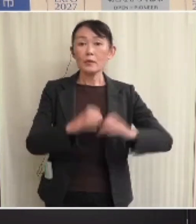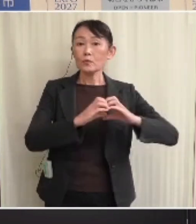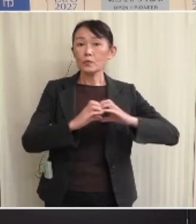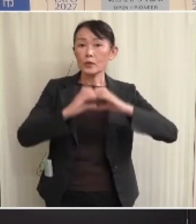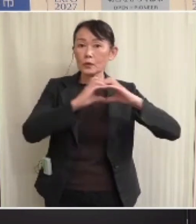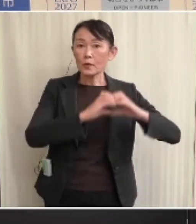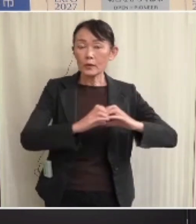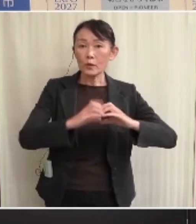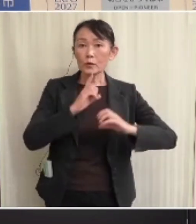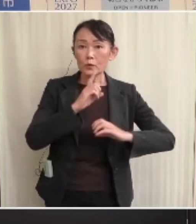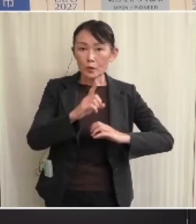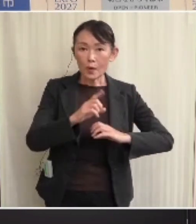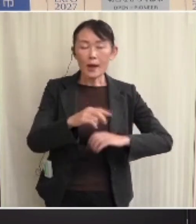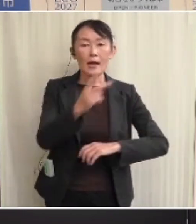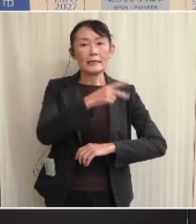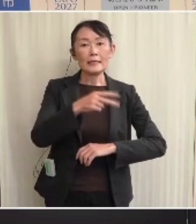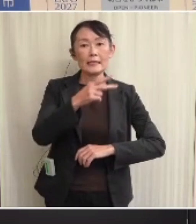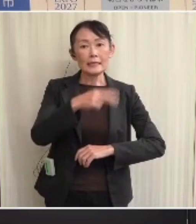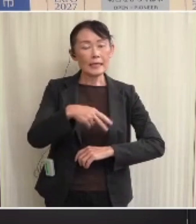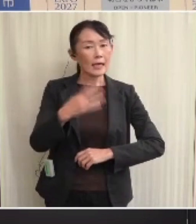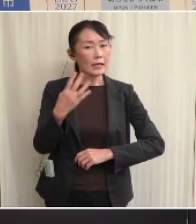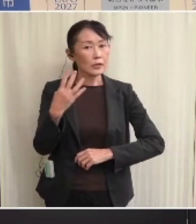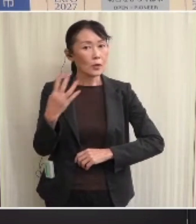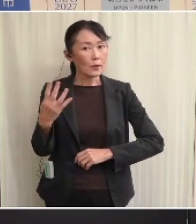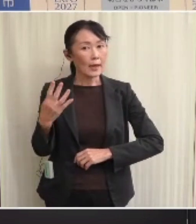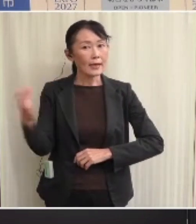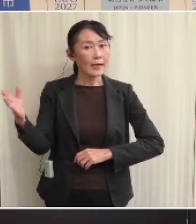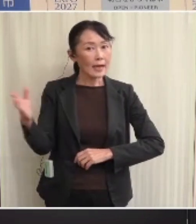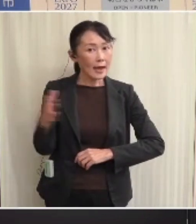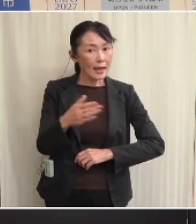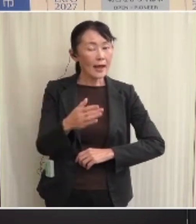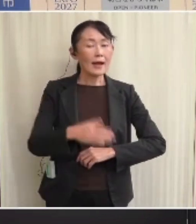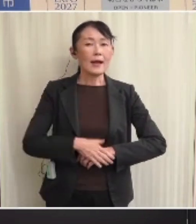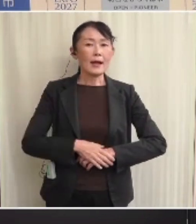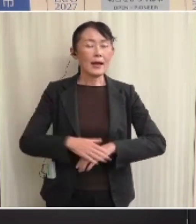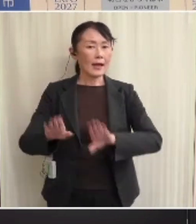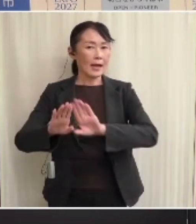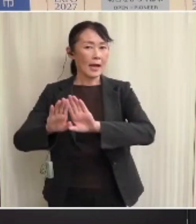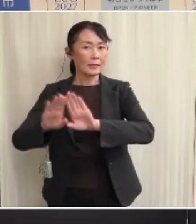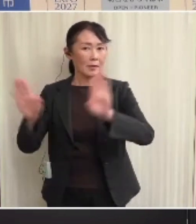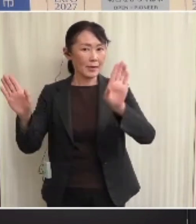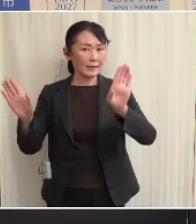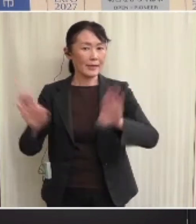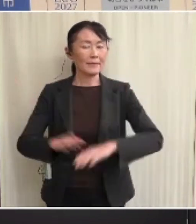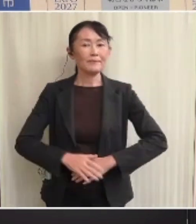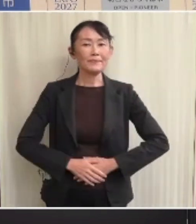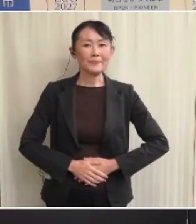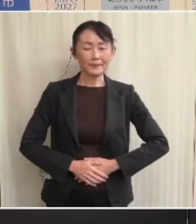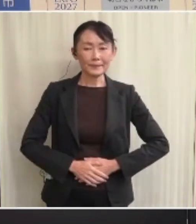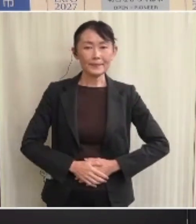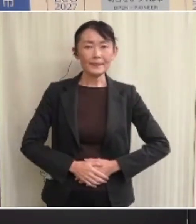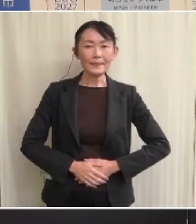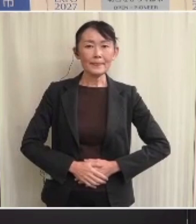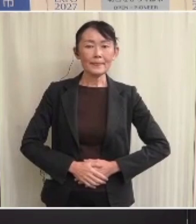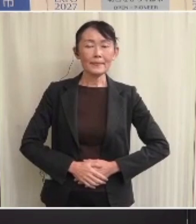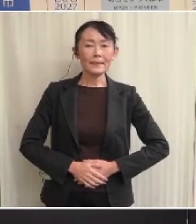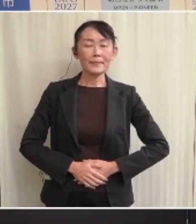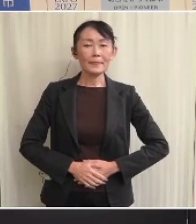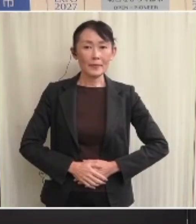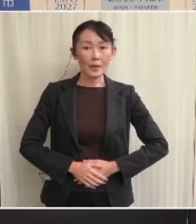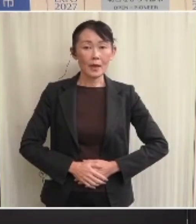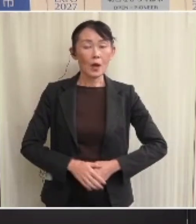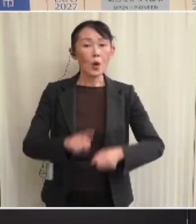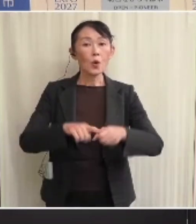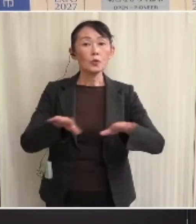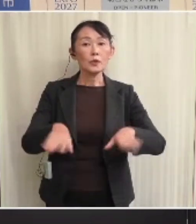プリキュアはですね、2004年から、開始されて、おりまして、